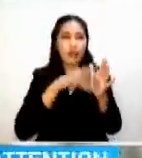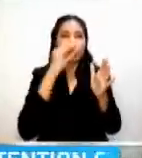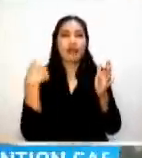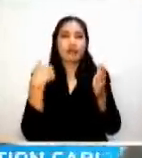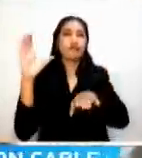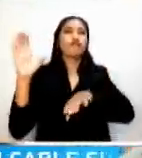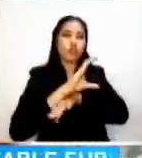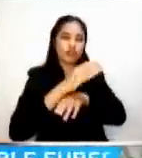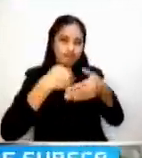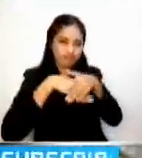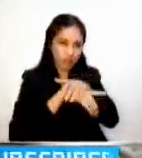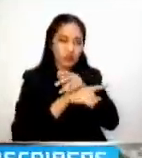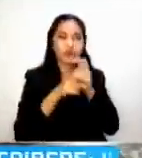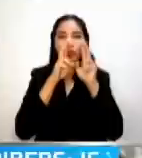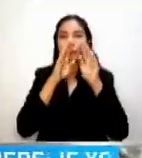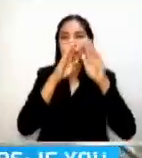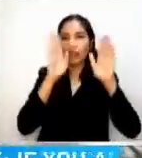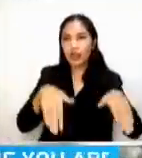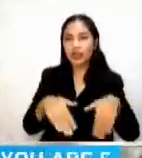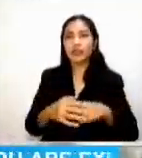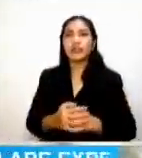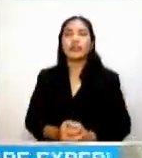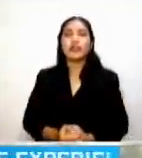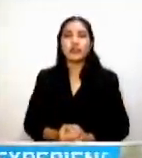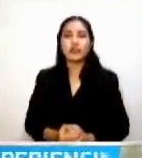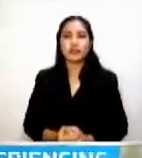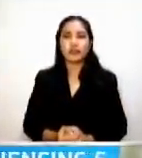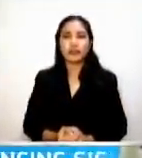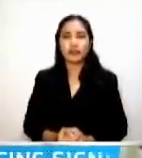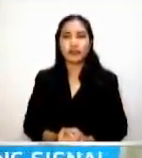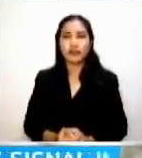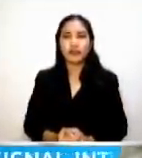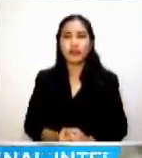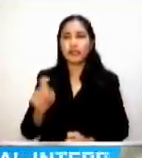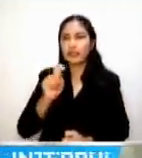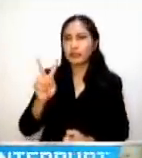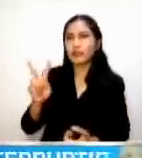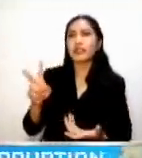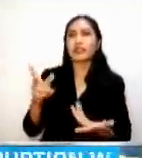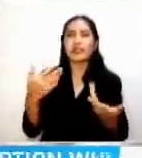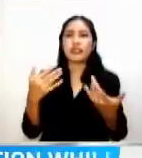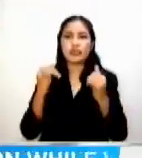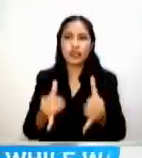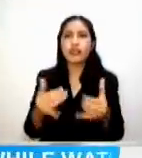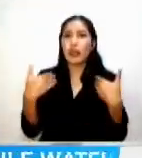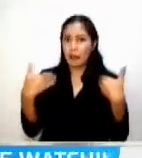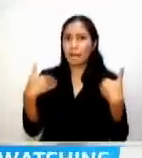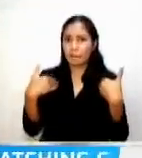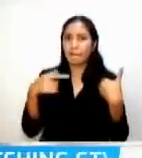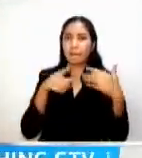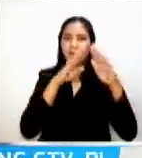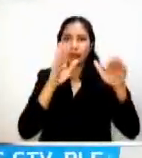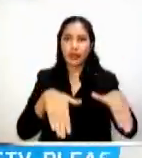mga balwabol, wala pa mga gamit nilang ng mga component, TV, mga ibang gamit nga sa lara pa man. Dahil sa itsura ng mga